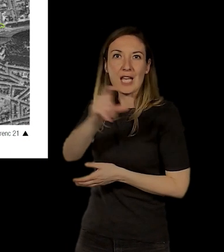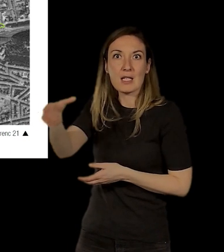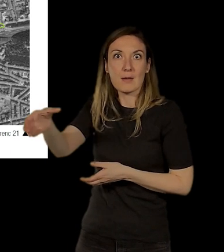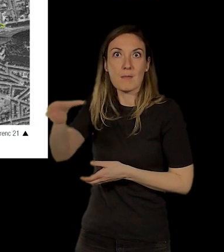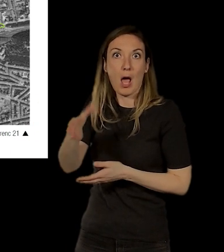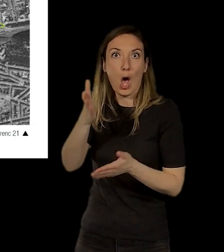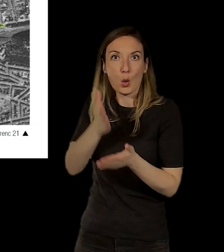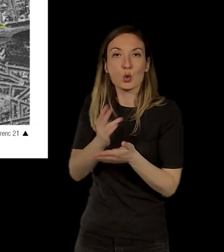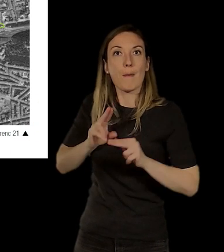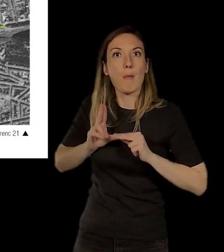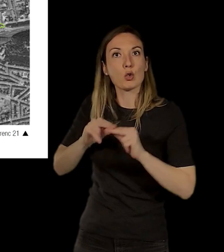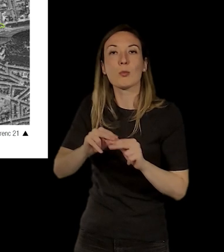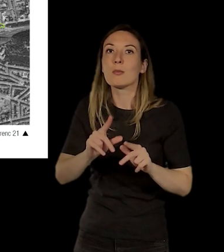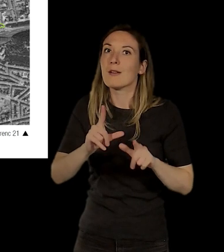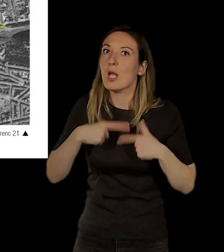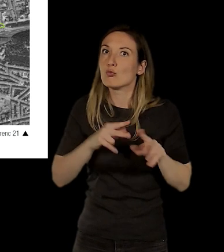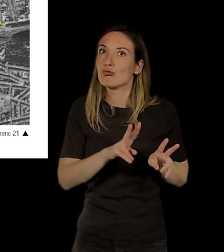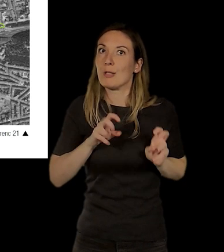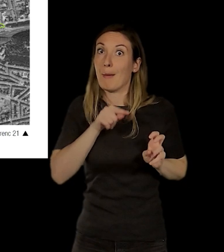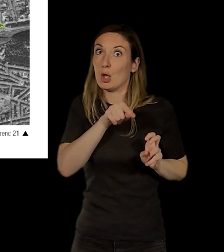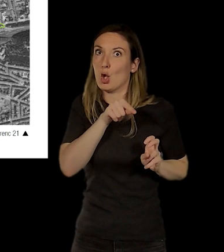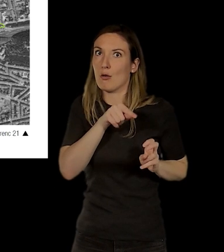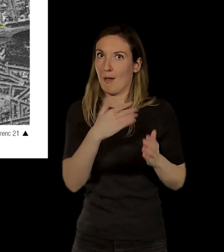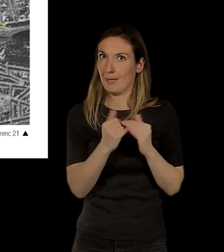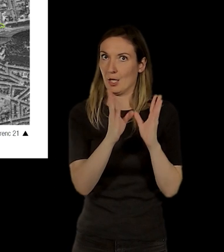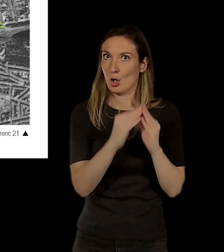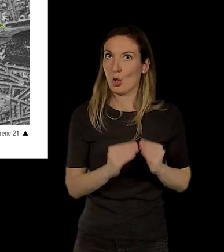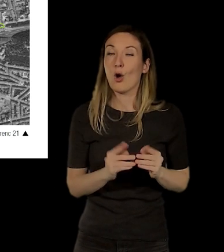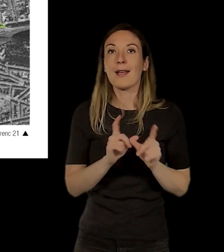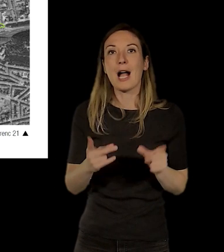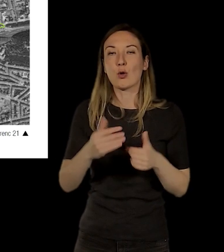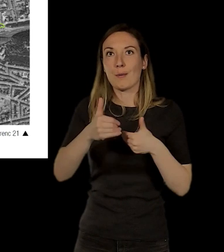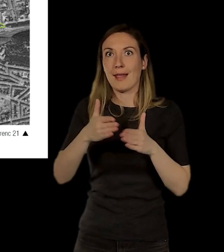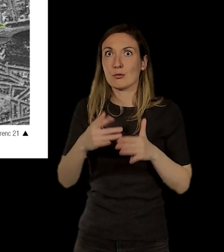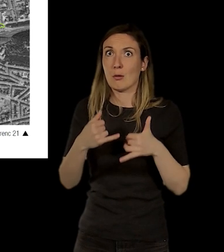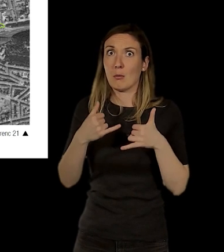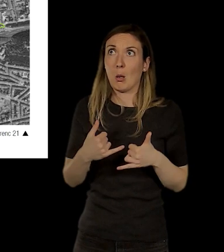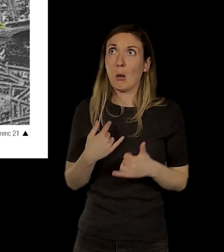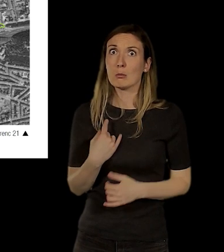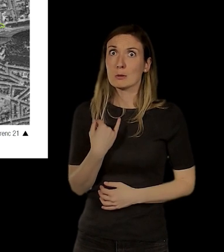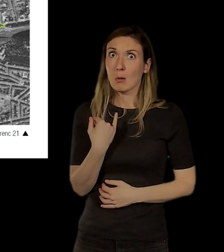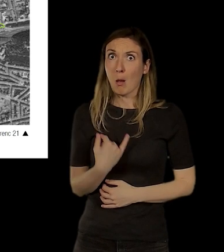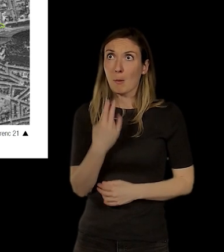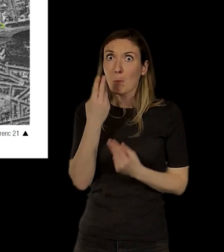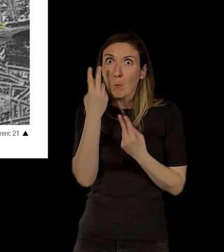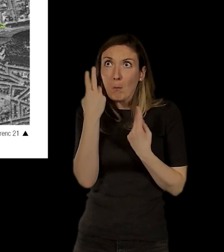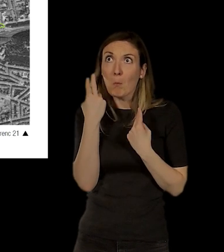do toho, že to město není chabé, slabé a jenom prostě tak jako